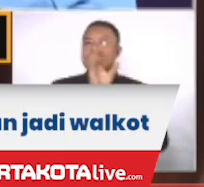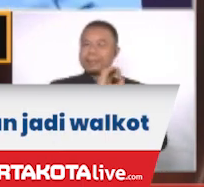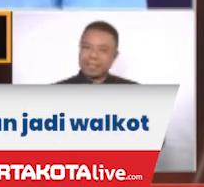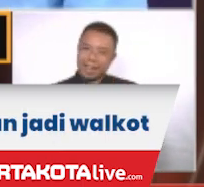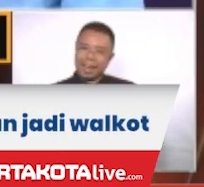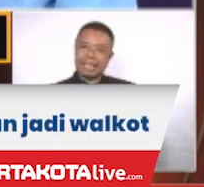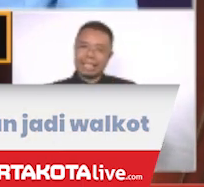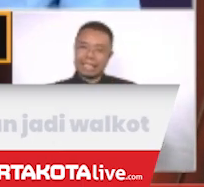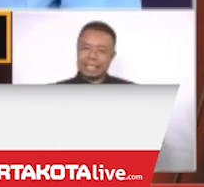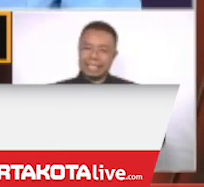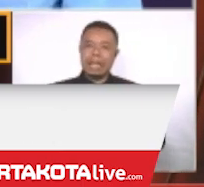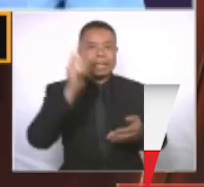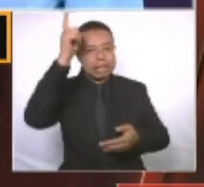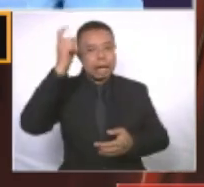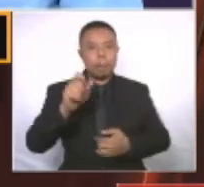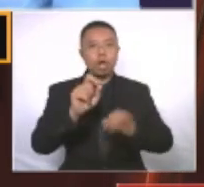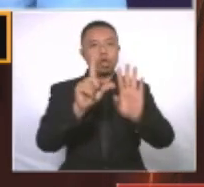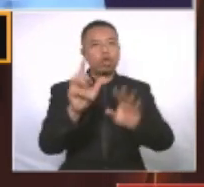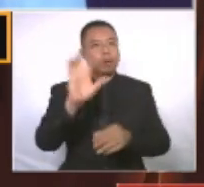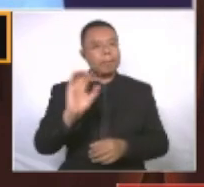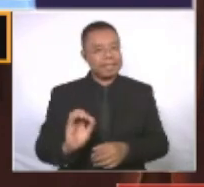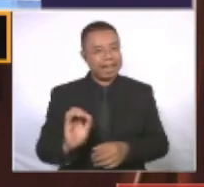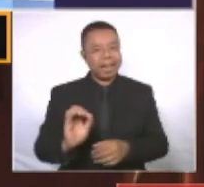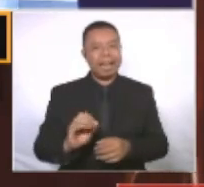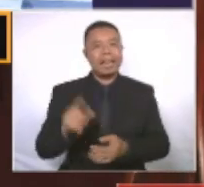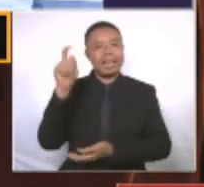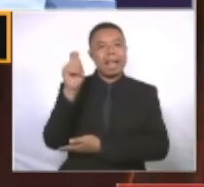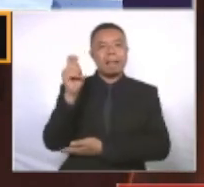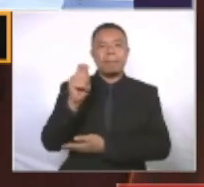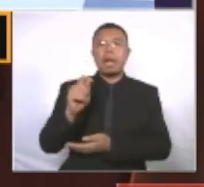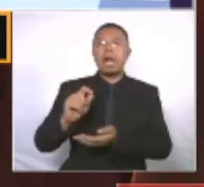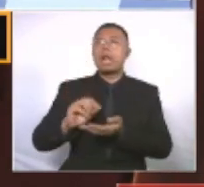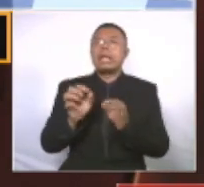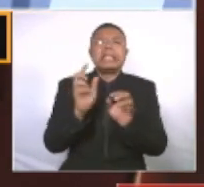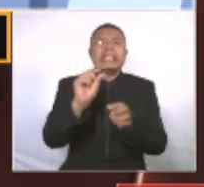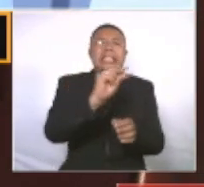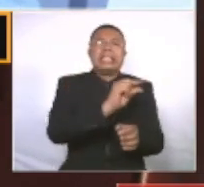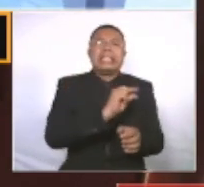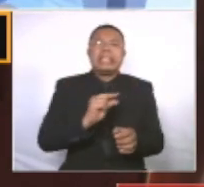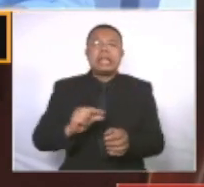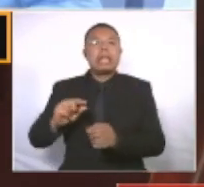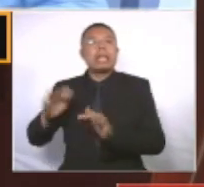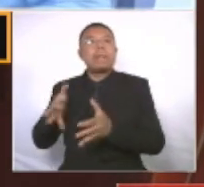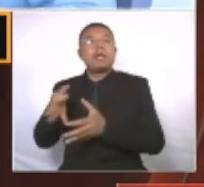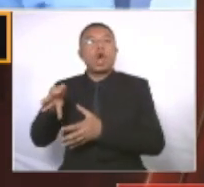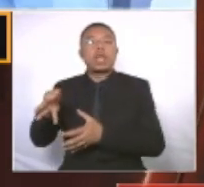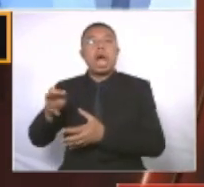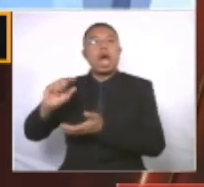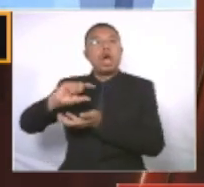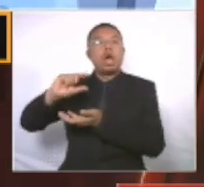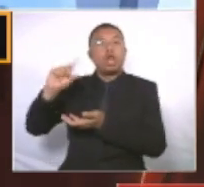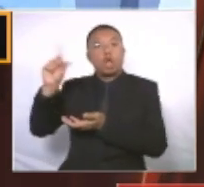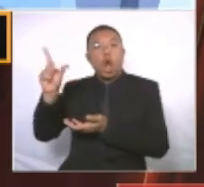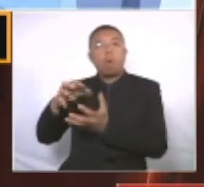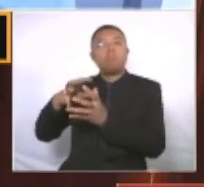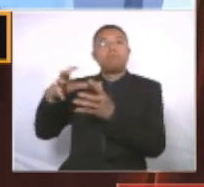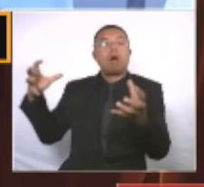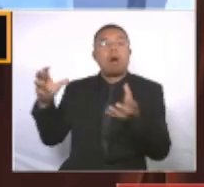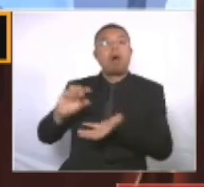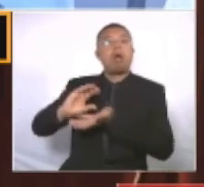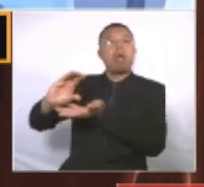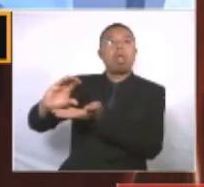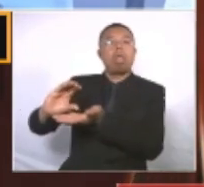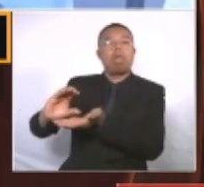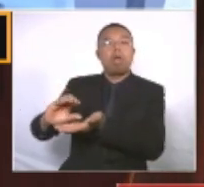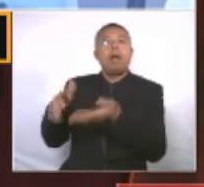11%, Cirebon hanya 7%, Tasikmalaya. Kita ingin triknya apa sehingga akses pendanaan